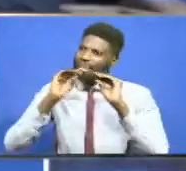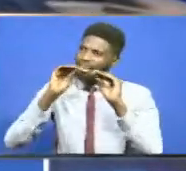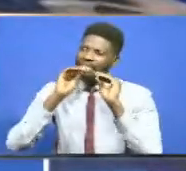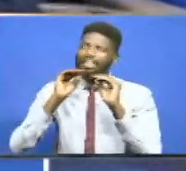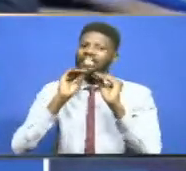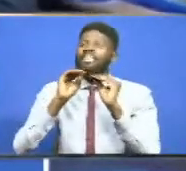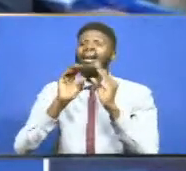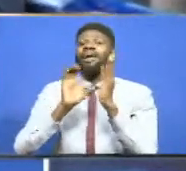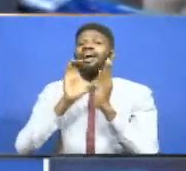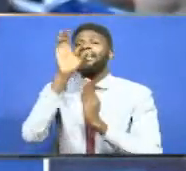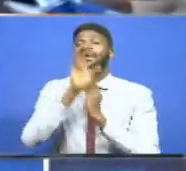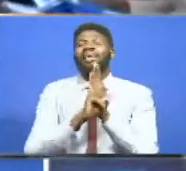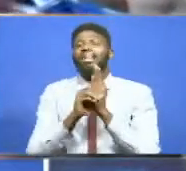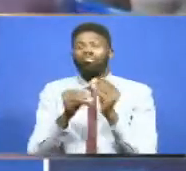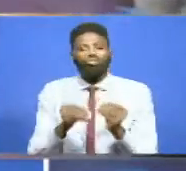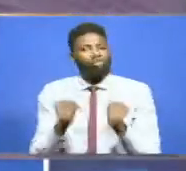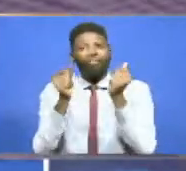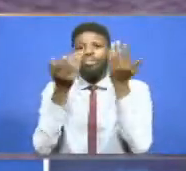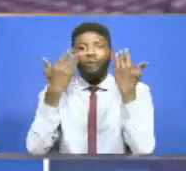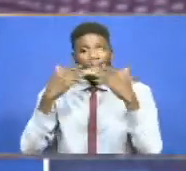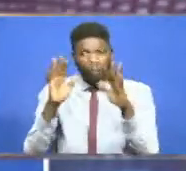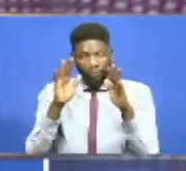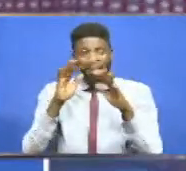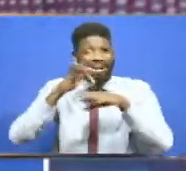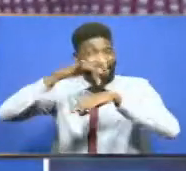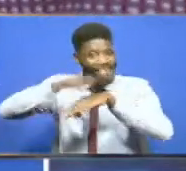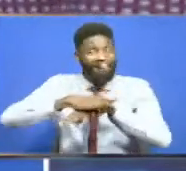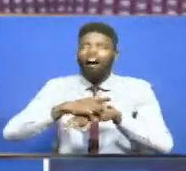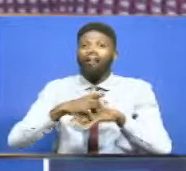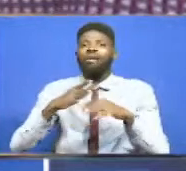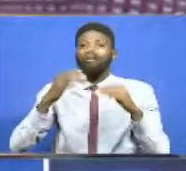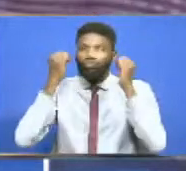ufaao, basi hakutakuwa na visa vya udanganyifu kwenye mtihani.